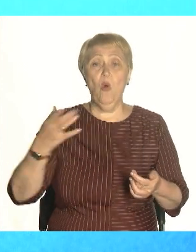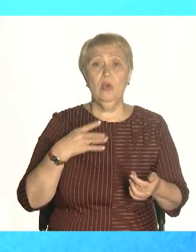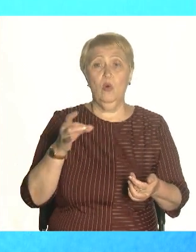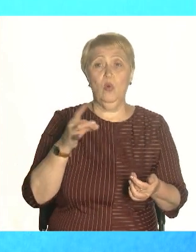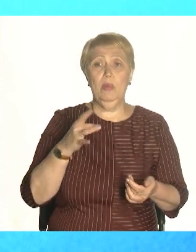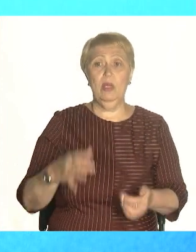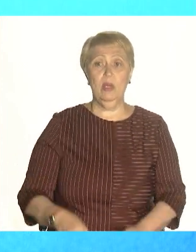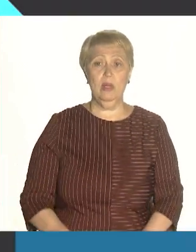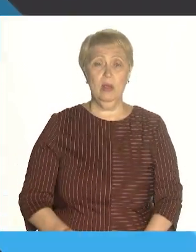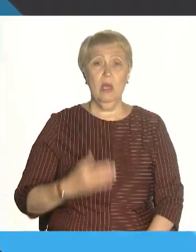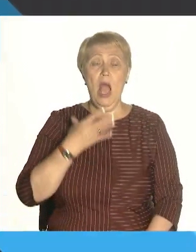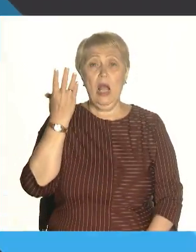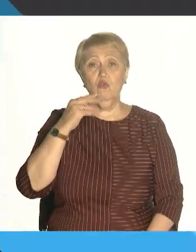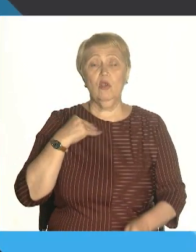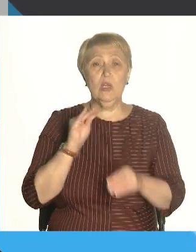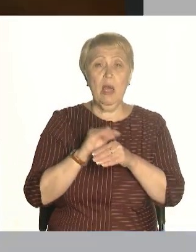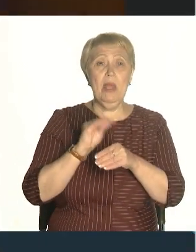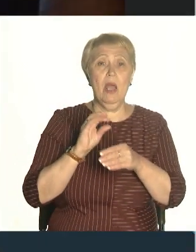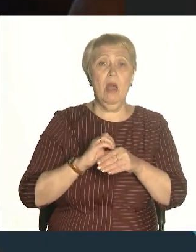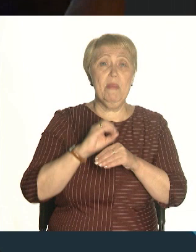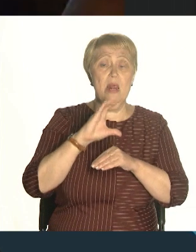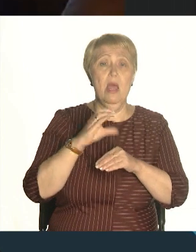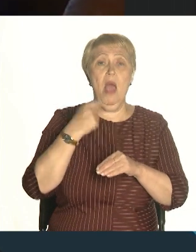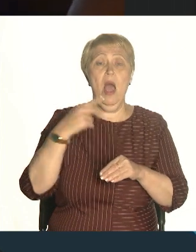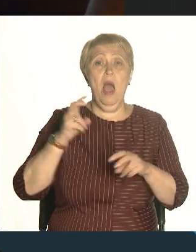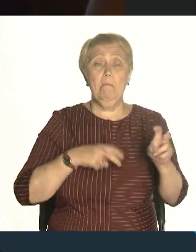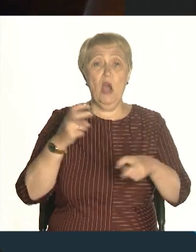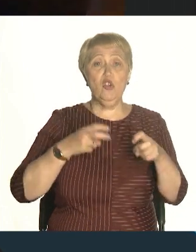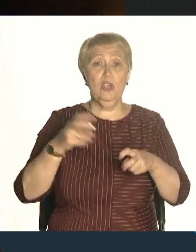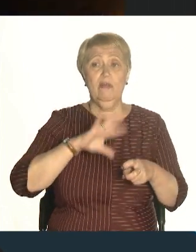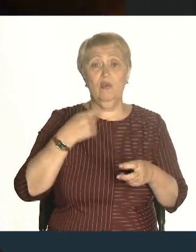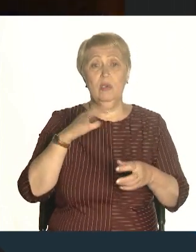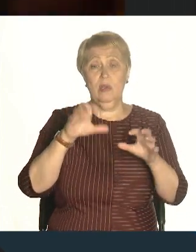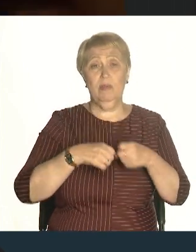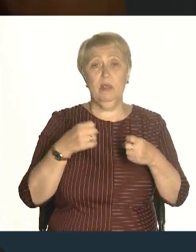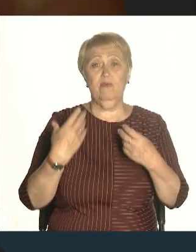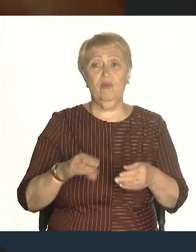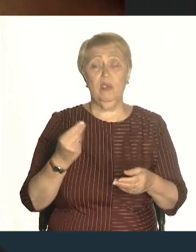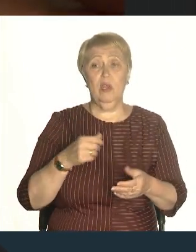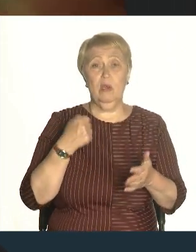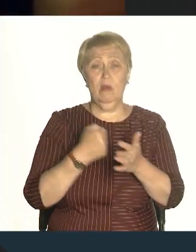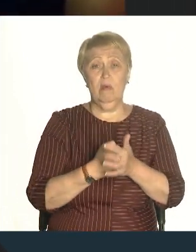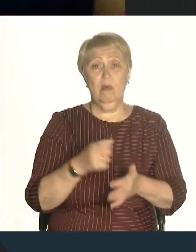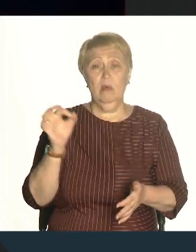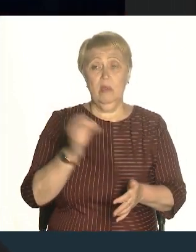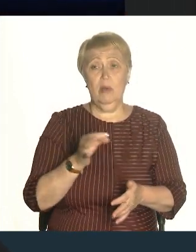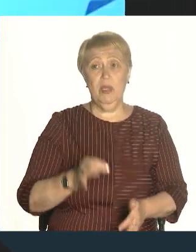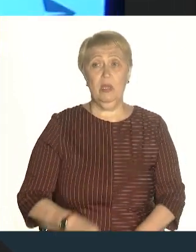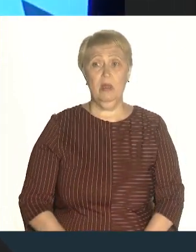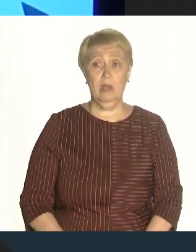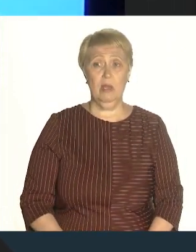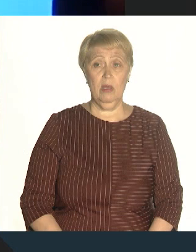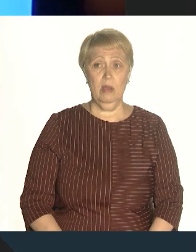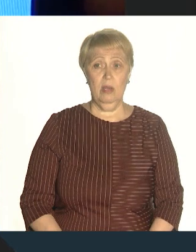есть люди копили там всю жизнь, да. А, ну, у мошенников, понятно, у них там никаких чувствами,